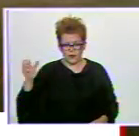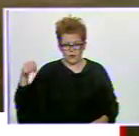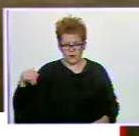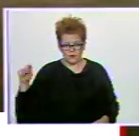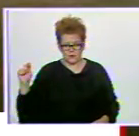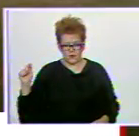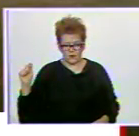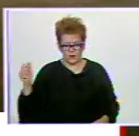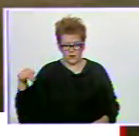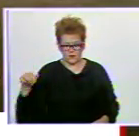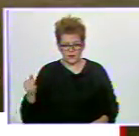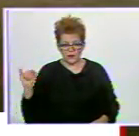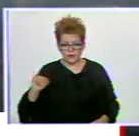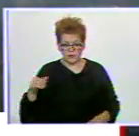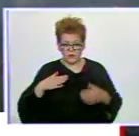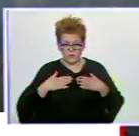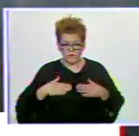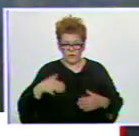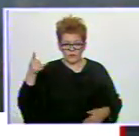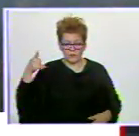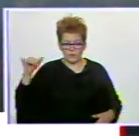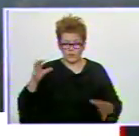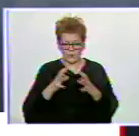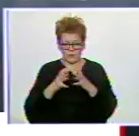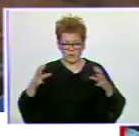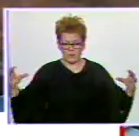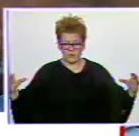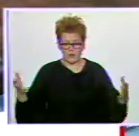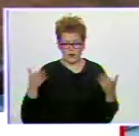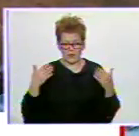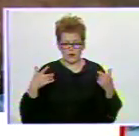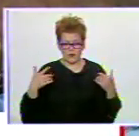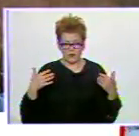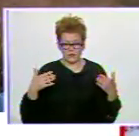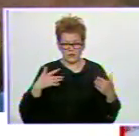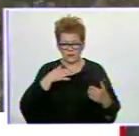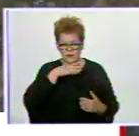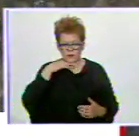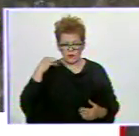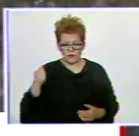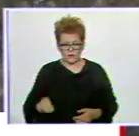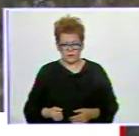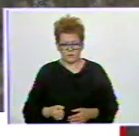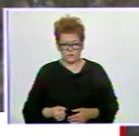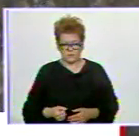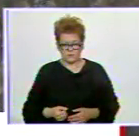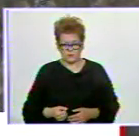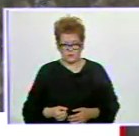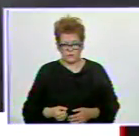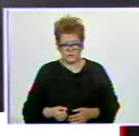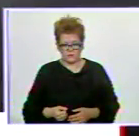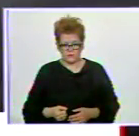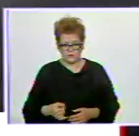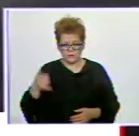Constanța. Cei care vor opta pentru un zbor cu balonul cu aer cald trebuie să știe care sunt avantajele unei astfel de călătorii. Zborul